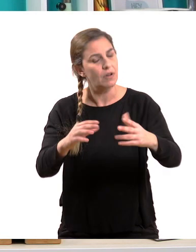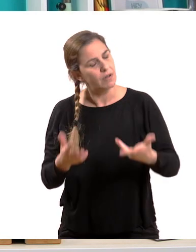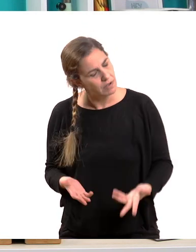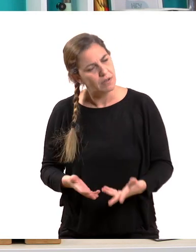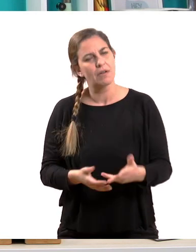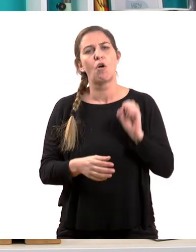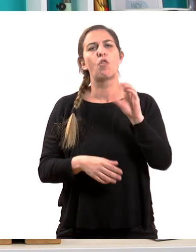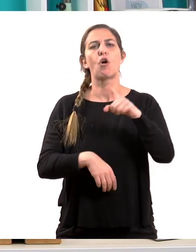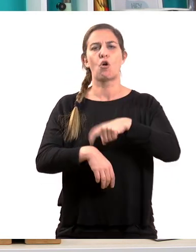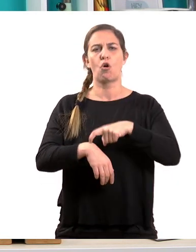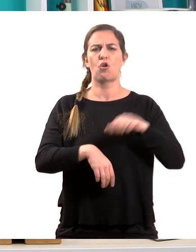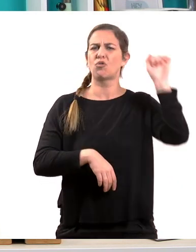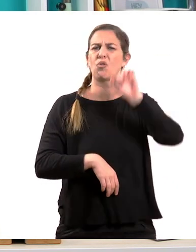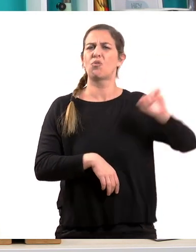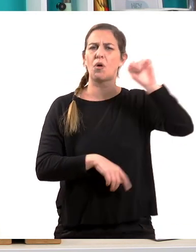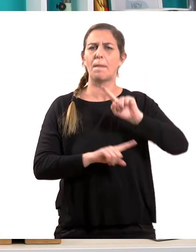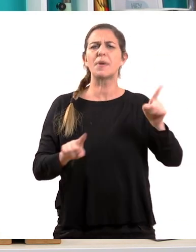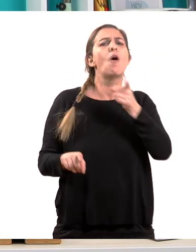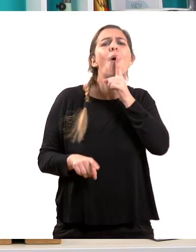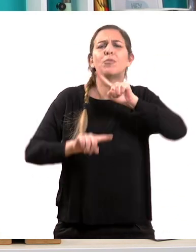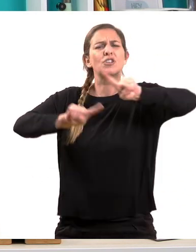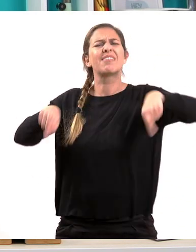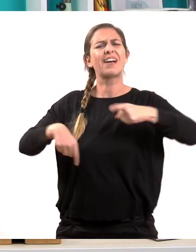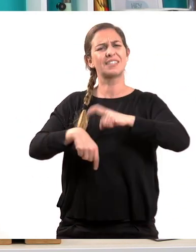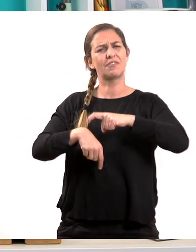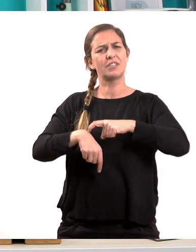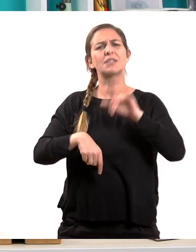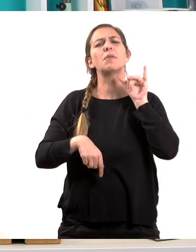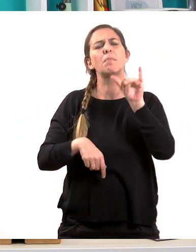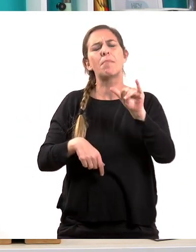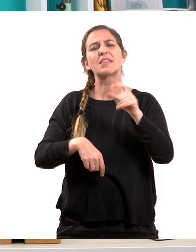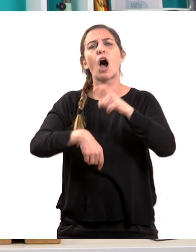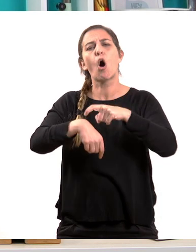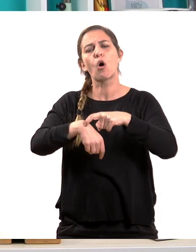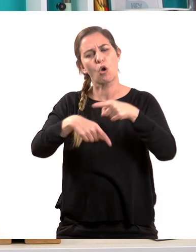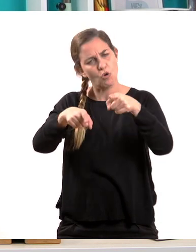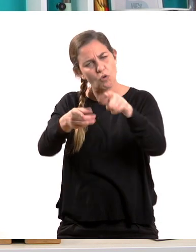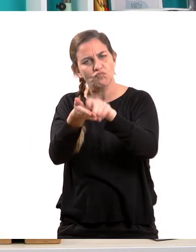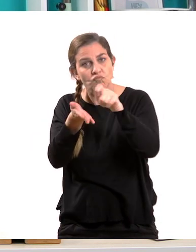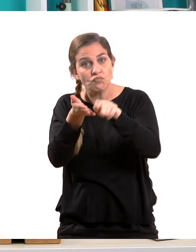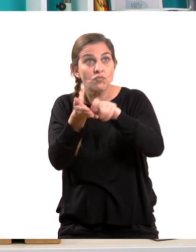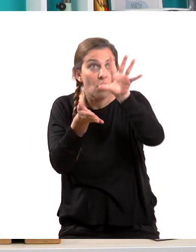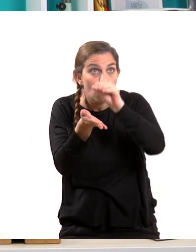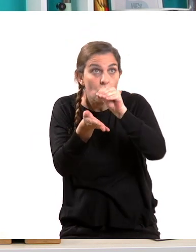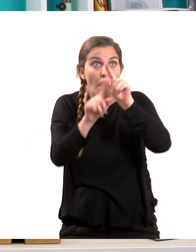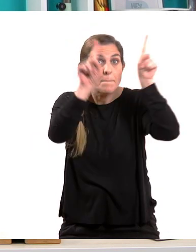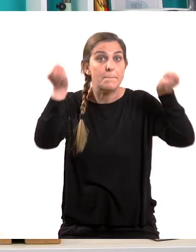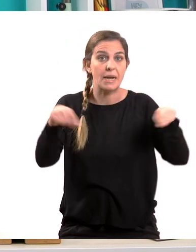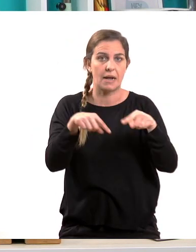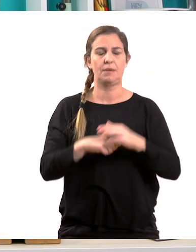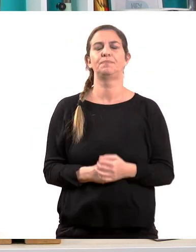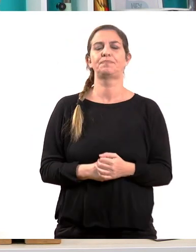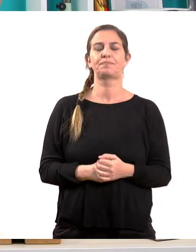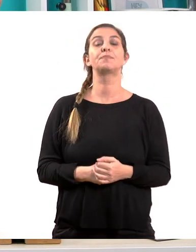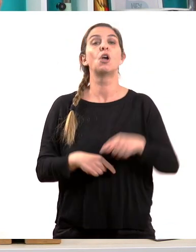Περιμένω λίγο πριν το σβήσω. Ό,τι κάνω και στην τάξη. Μπράβο, πάρα πολύ ωραία. Λοιπόν, θέλω να πάτε